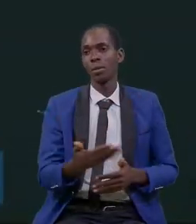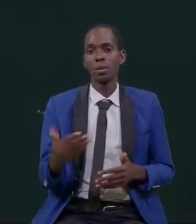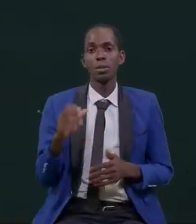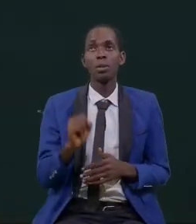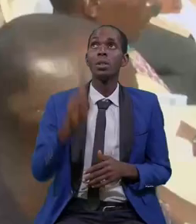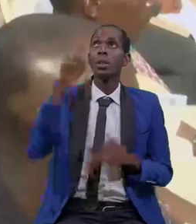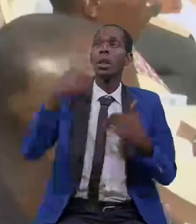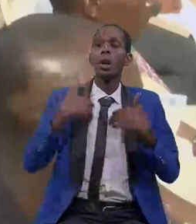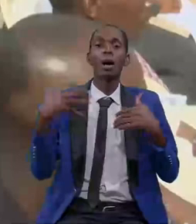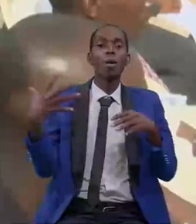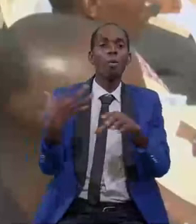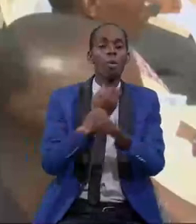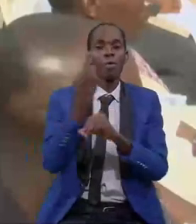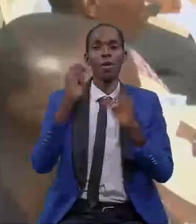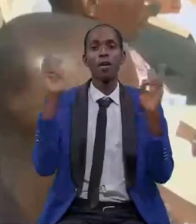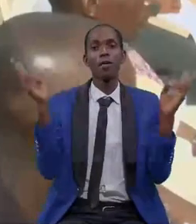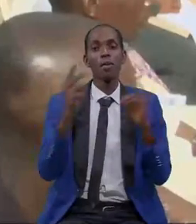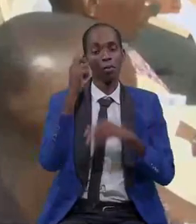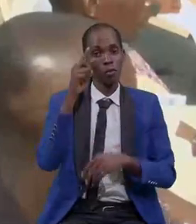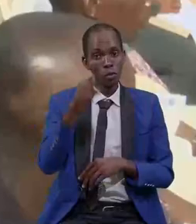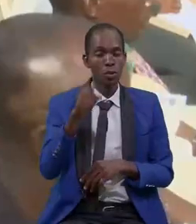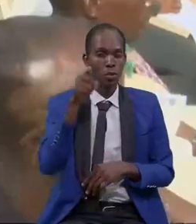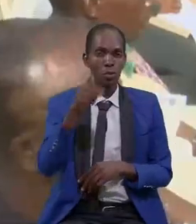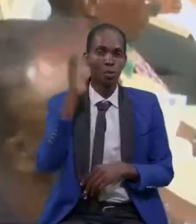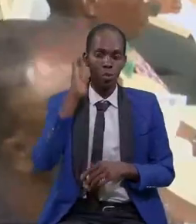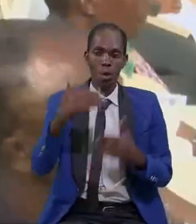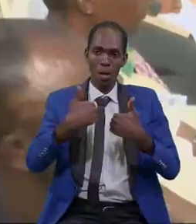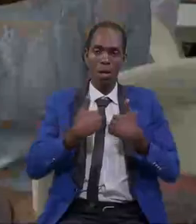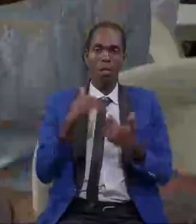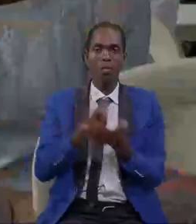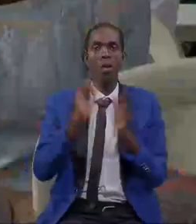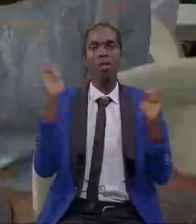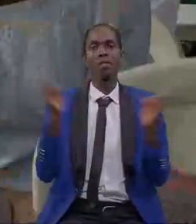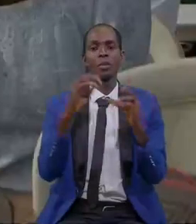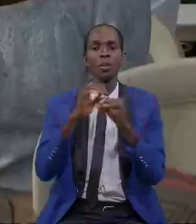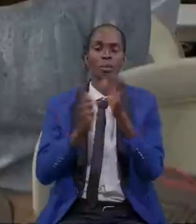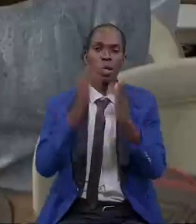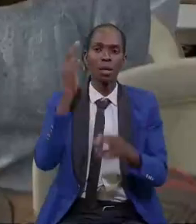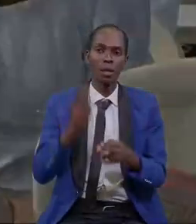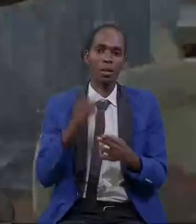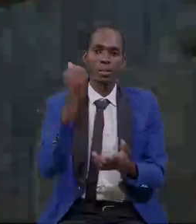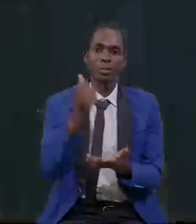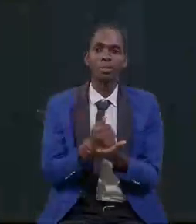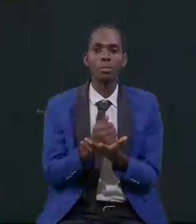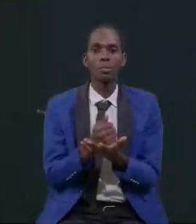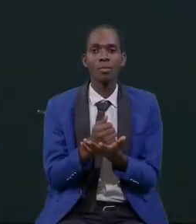a remporté la victoire pour toi et tu auras la victoire au nom de Jésus.